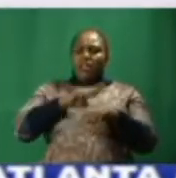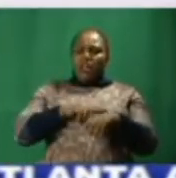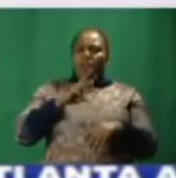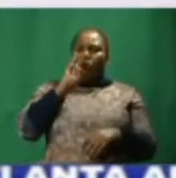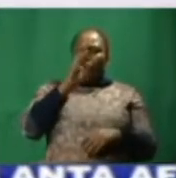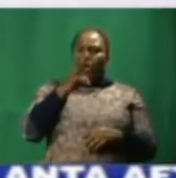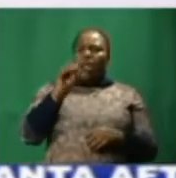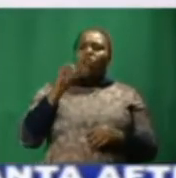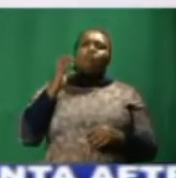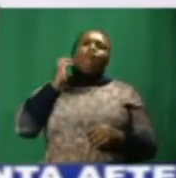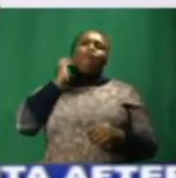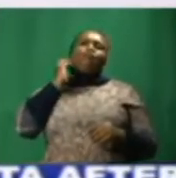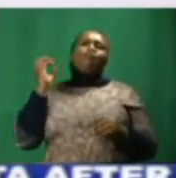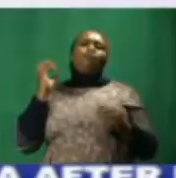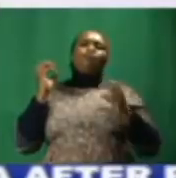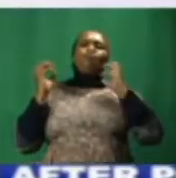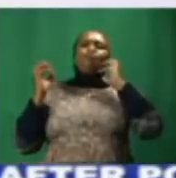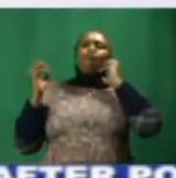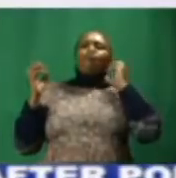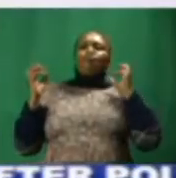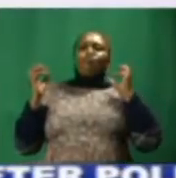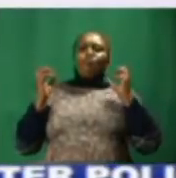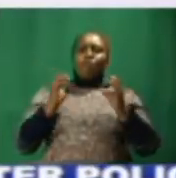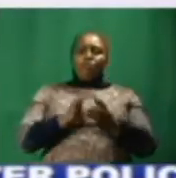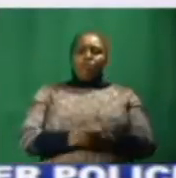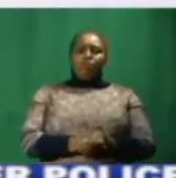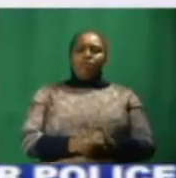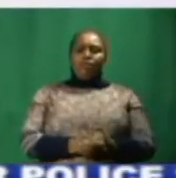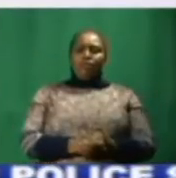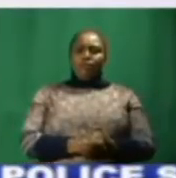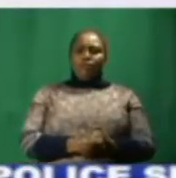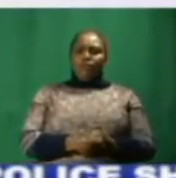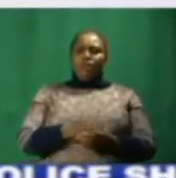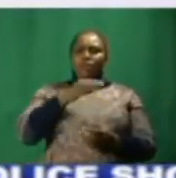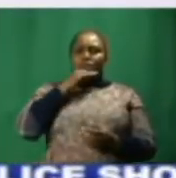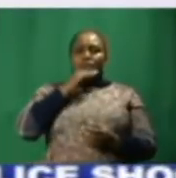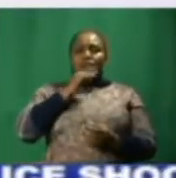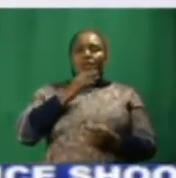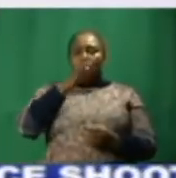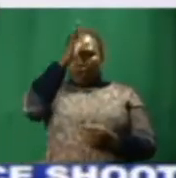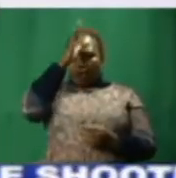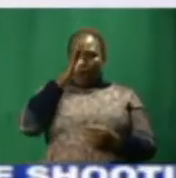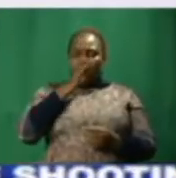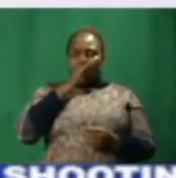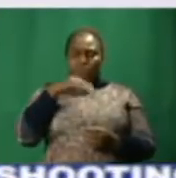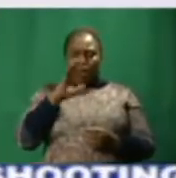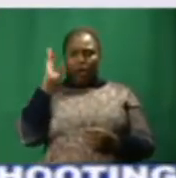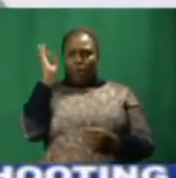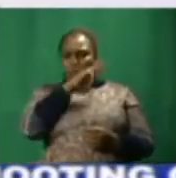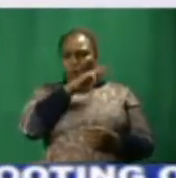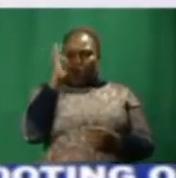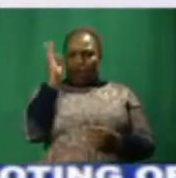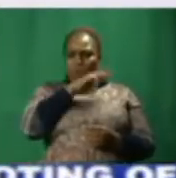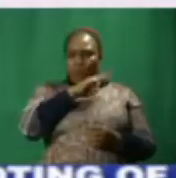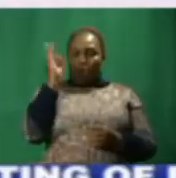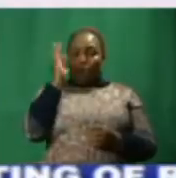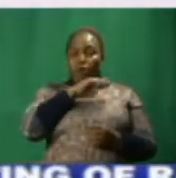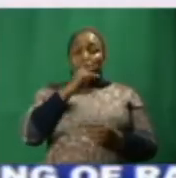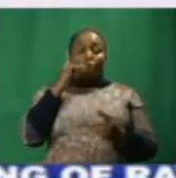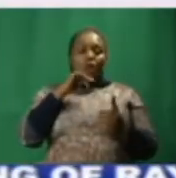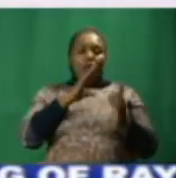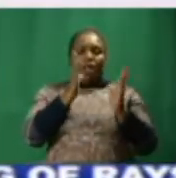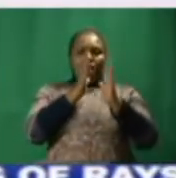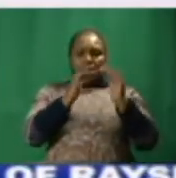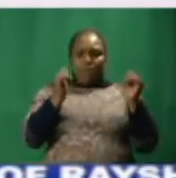timbilapho. Lokho lesingathi abatali basibukele kona. Nangabe kuyenteka ke